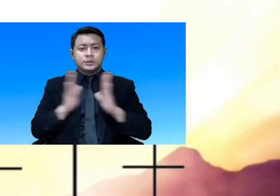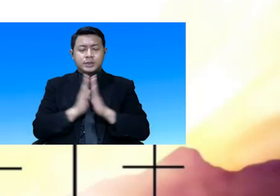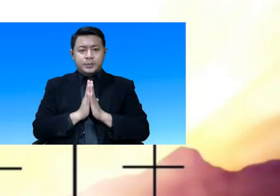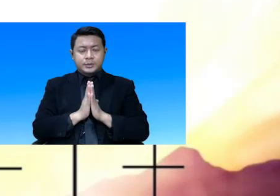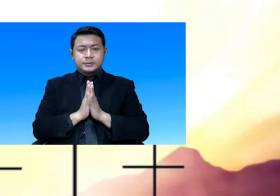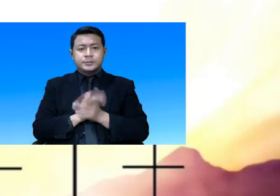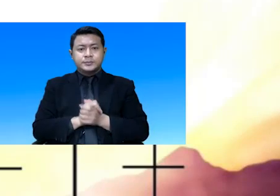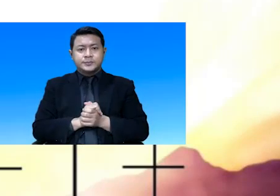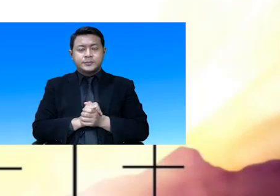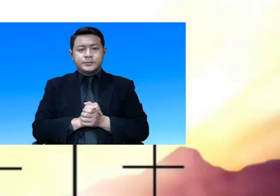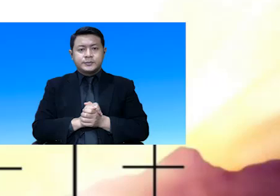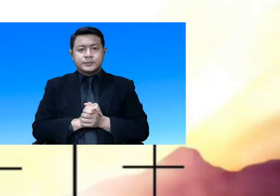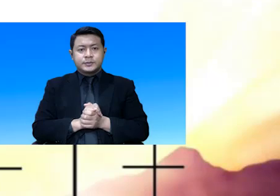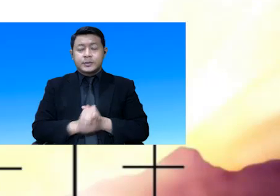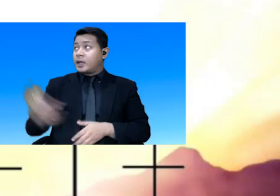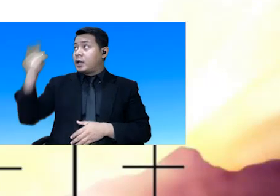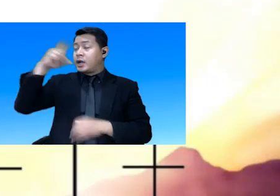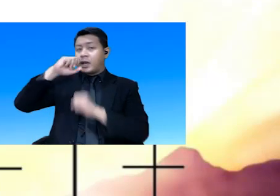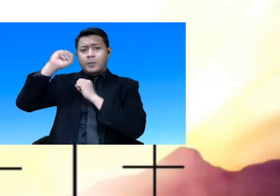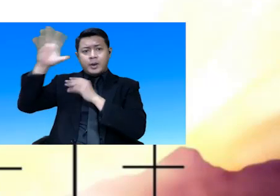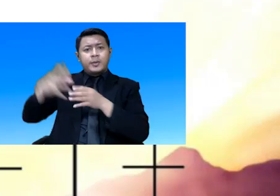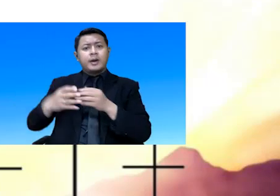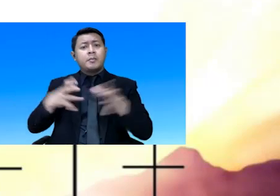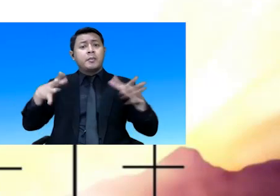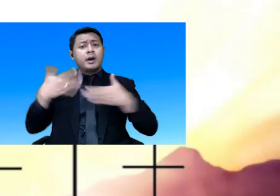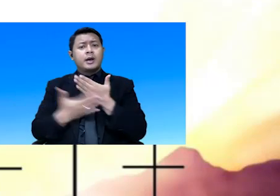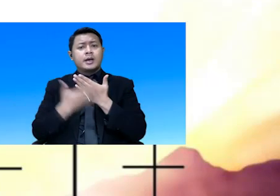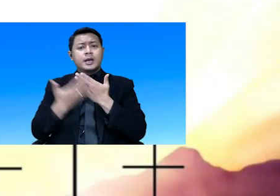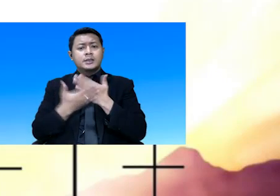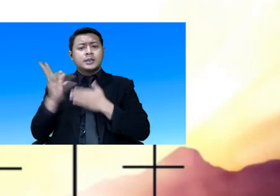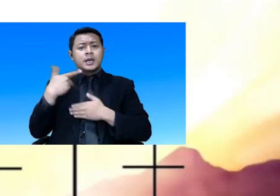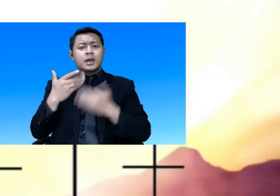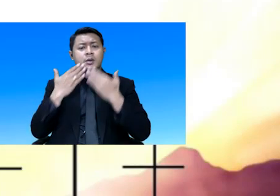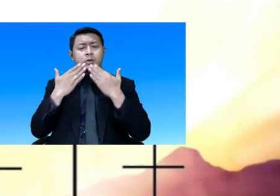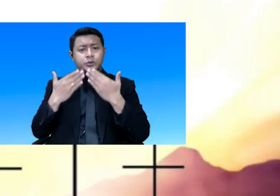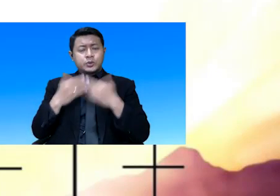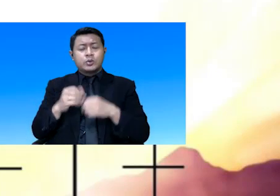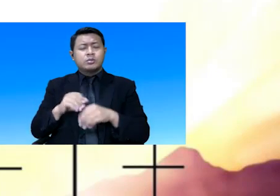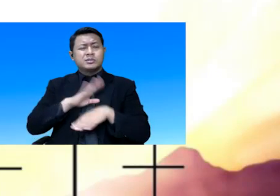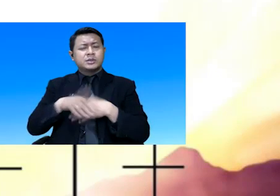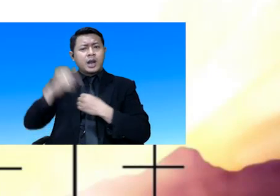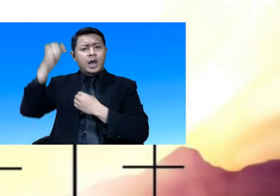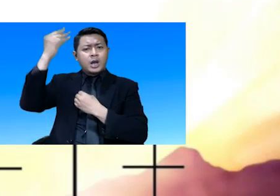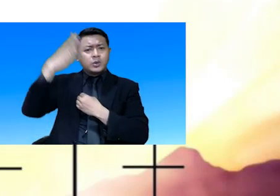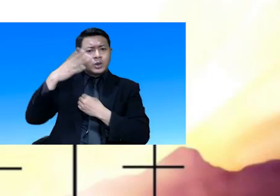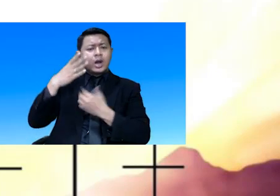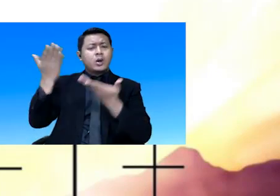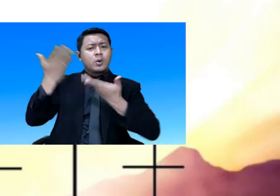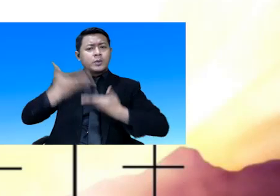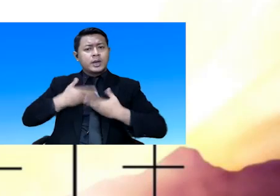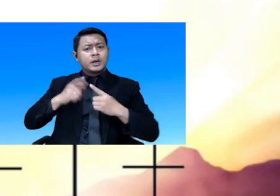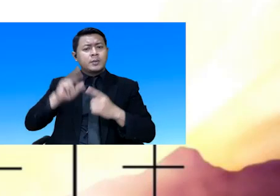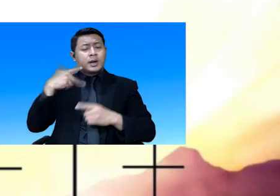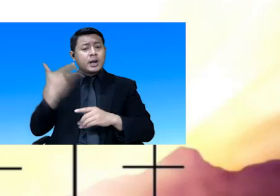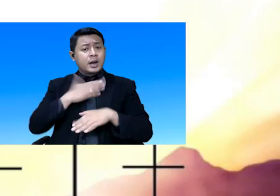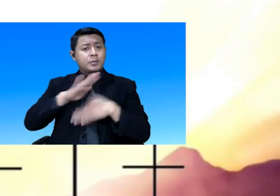amin. Allah Bapa yang makasih, kami bersyukur atas segala anugerah yang Kau limpahkan kepada kami